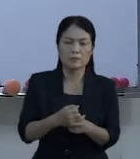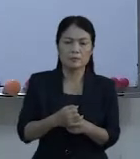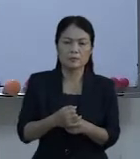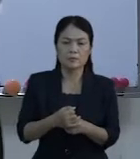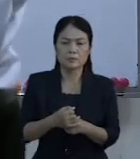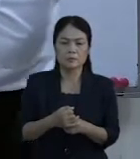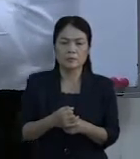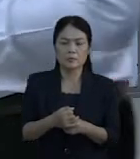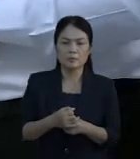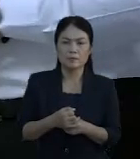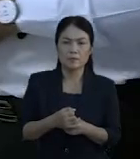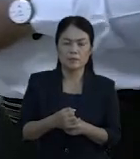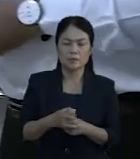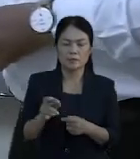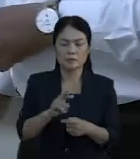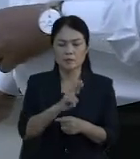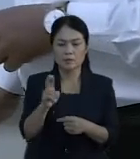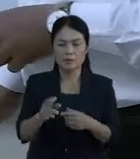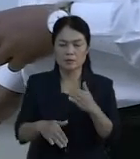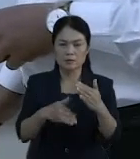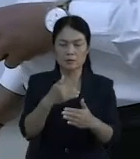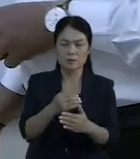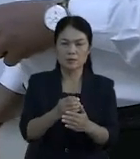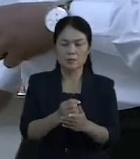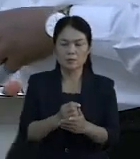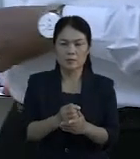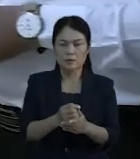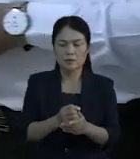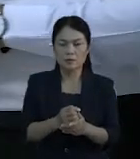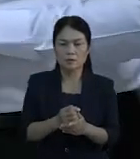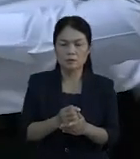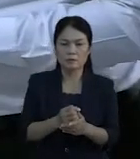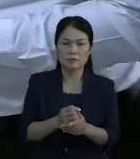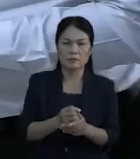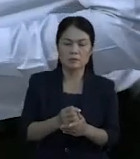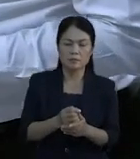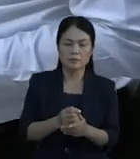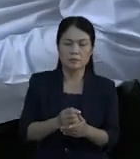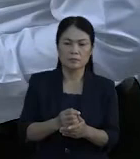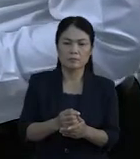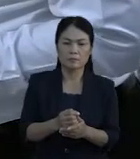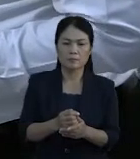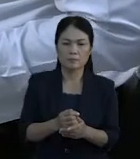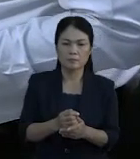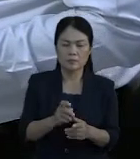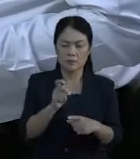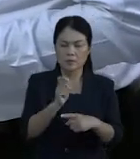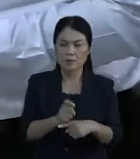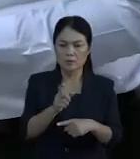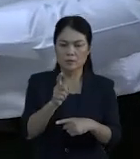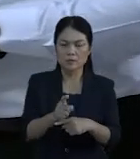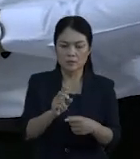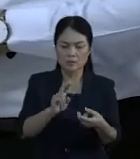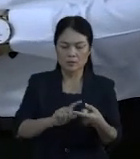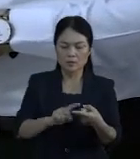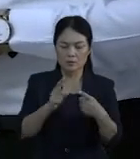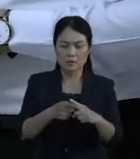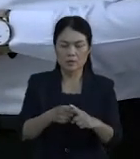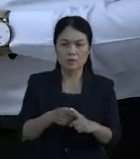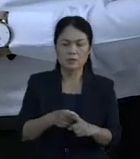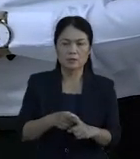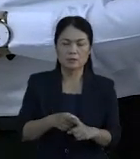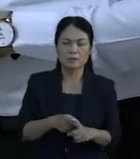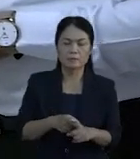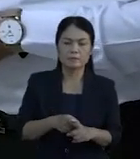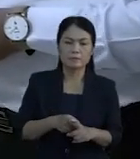chứ lệ hàng sa nam là ngay bằng top đại trâu bằng cốt ba dư ba tung lúc miền lệ mẹ đôi lúc